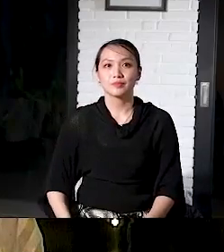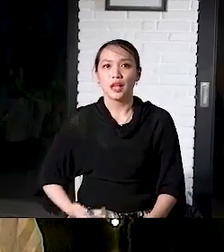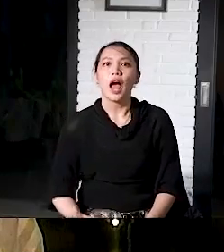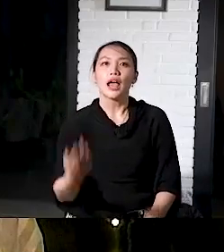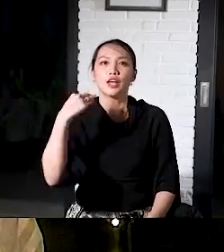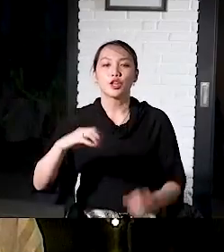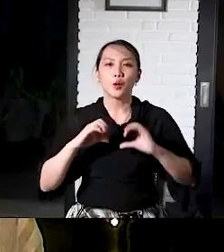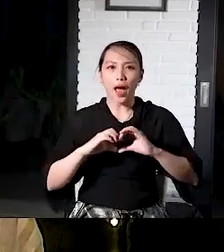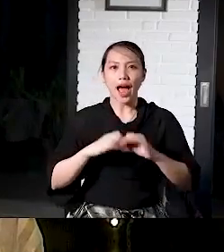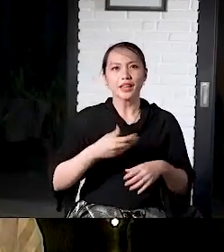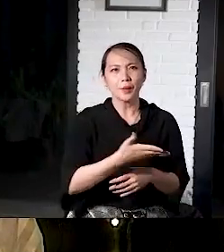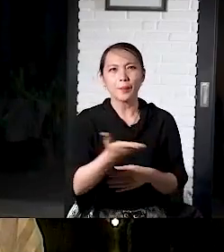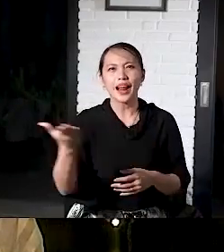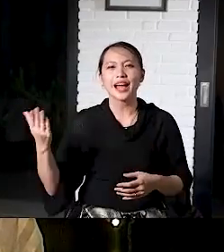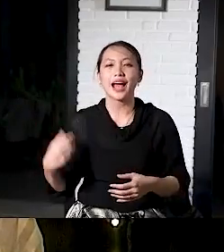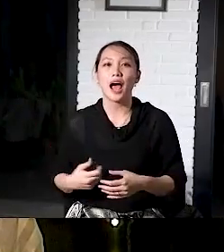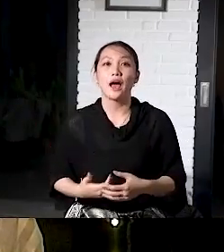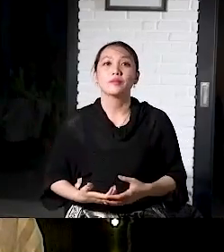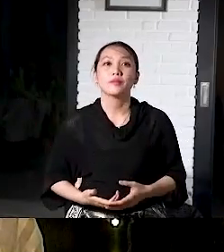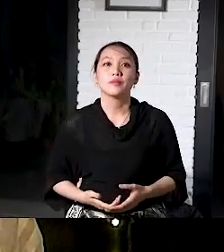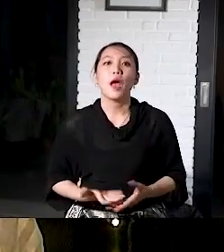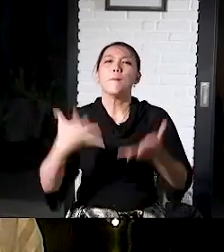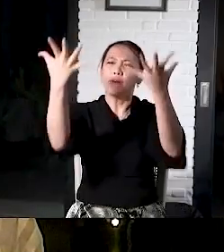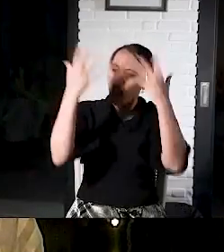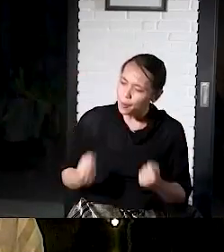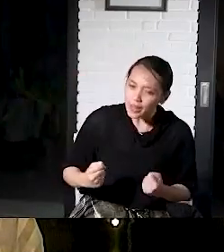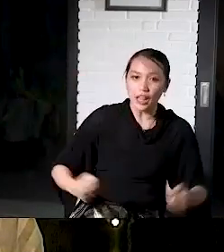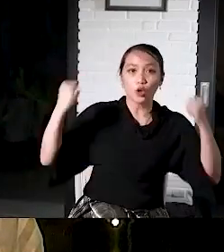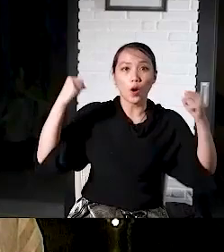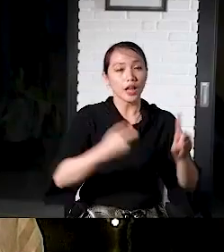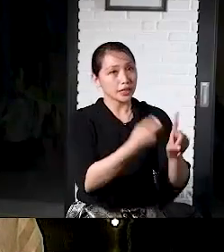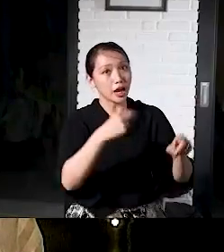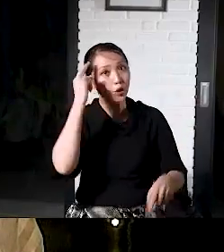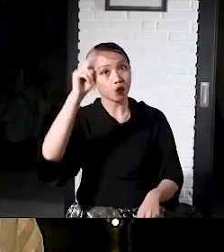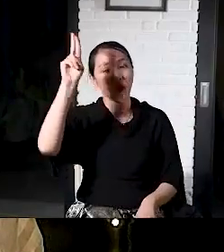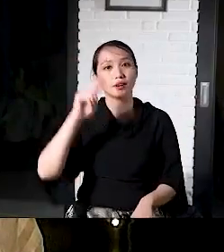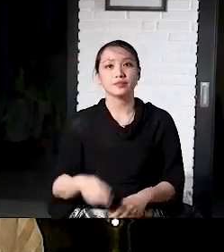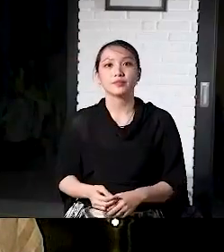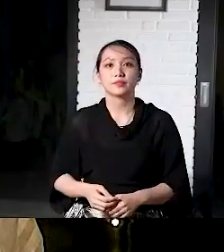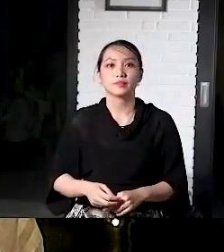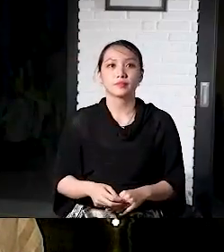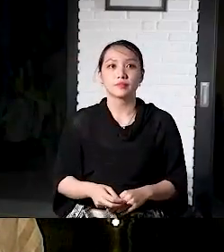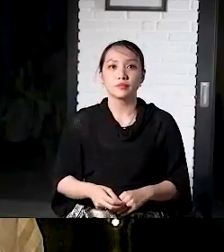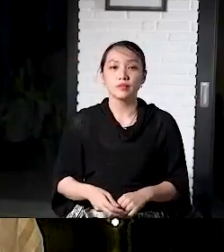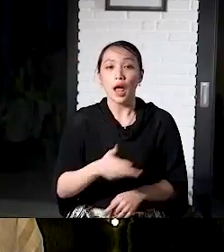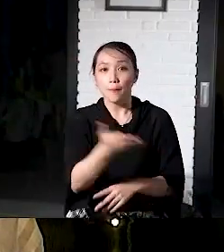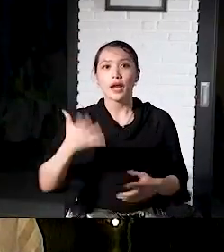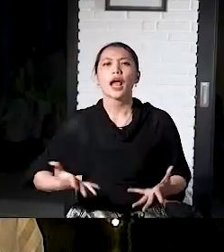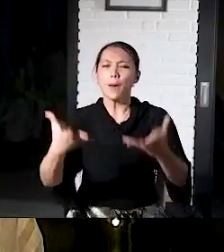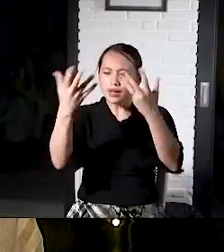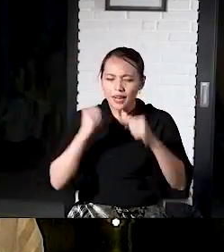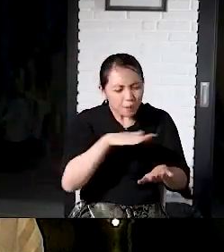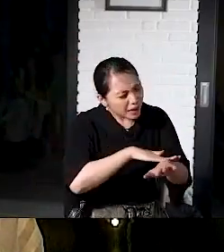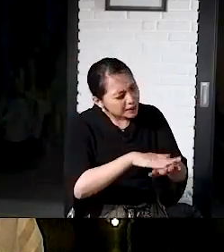mereka. Mereka mendapatkan kekuatan dari Tuhan kembali. Mereka menerima jamahan dari